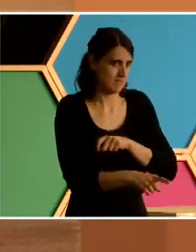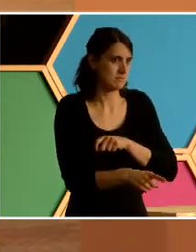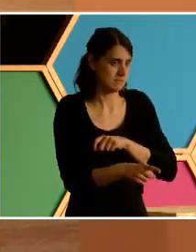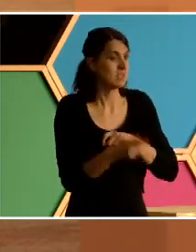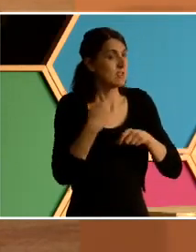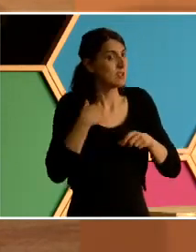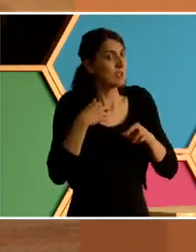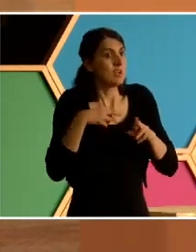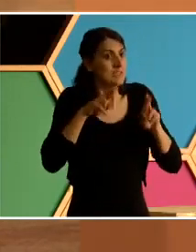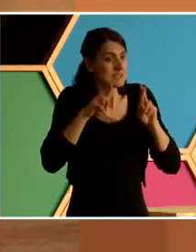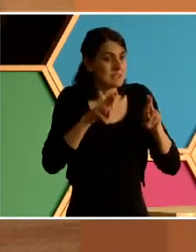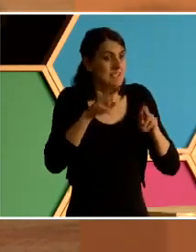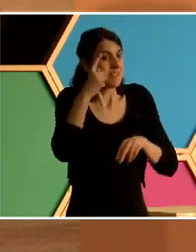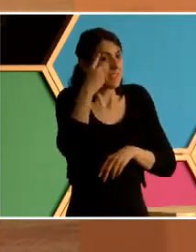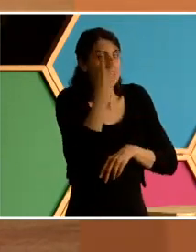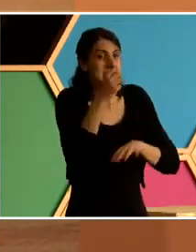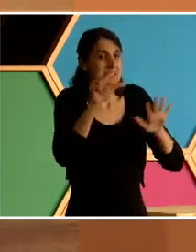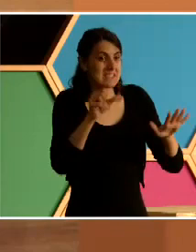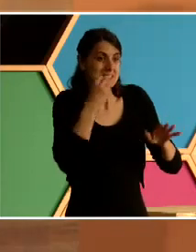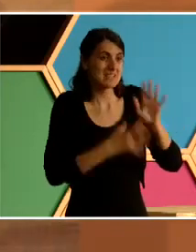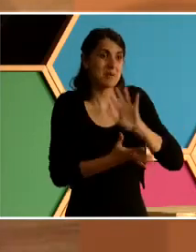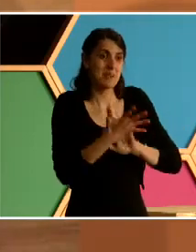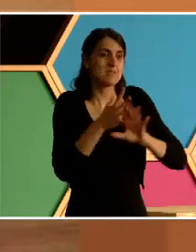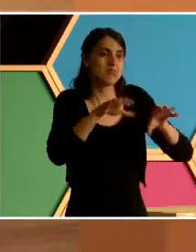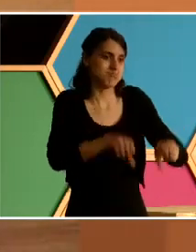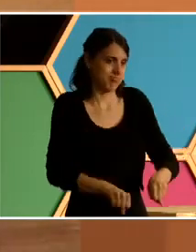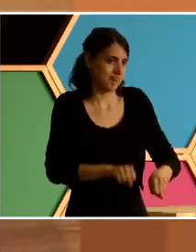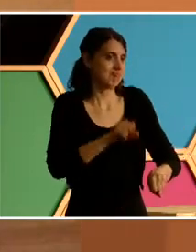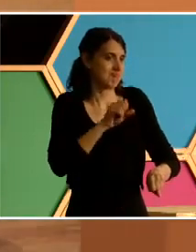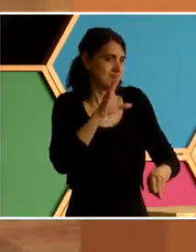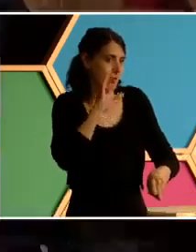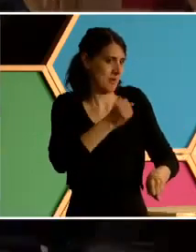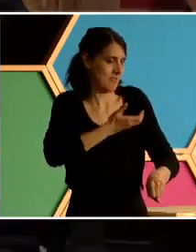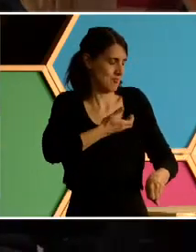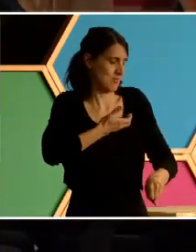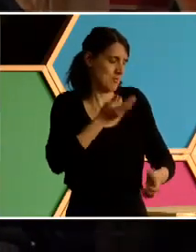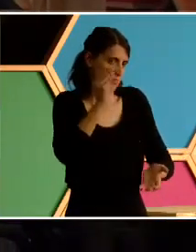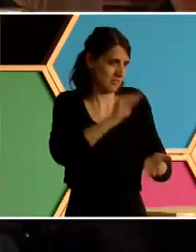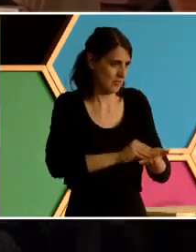del 26 de maig amb la força de la gent, igual que vam guanyar fa 4 anys. Moltes gràcies.